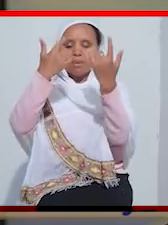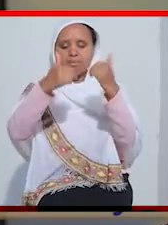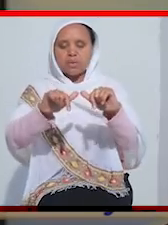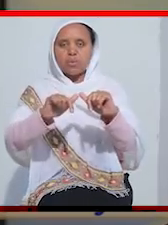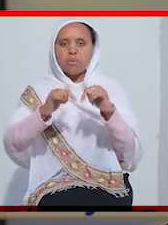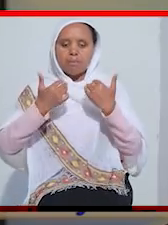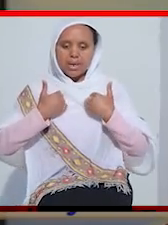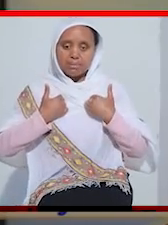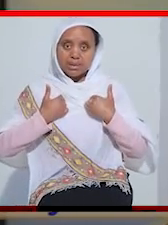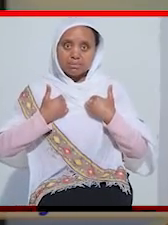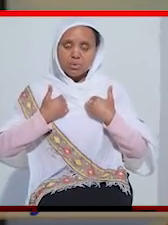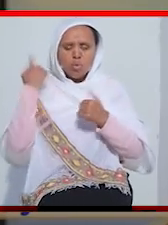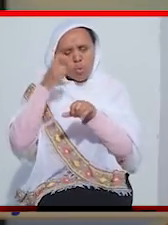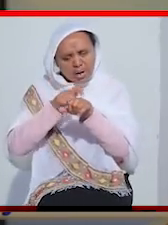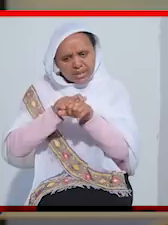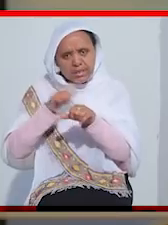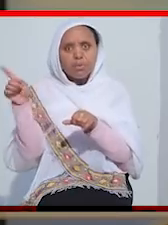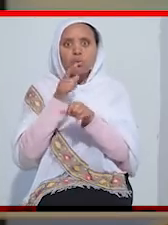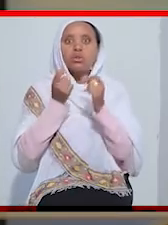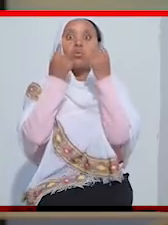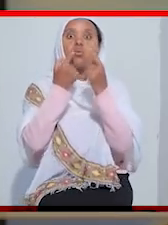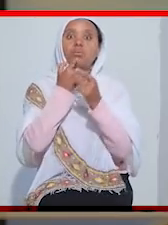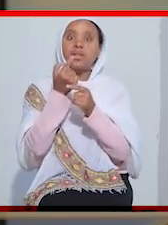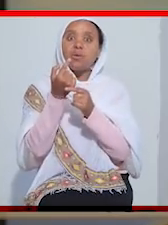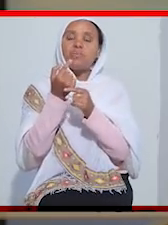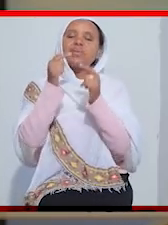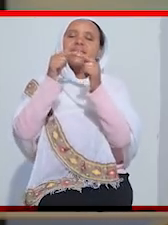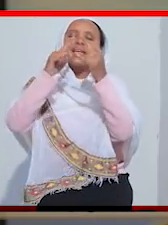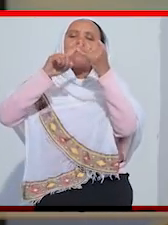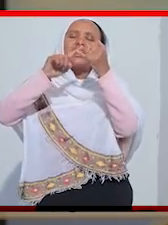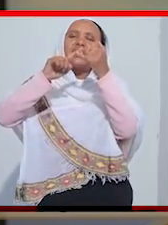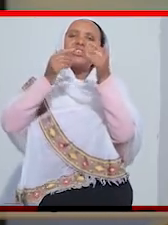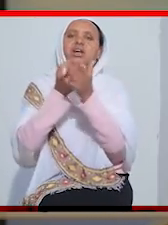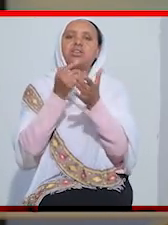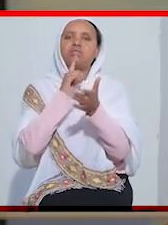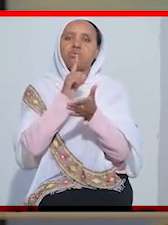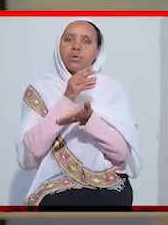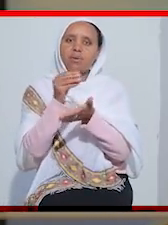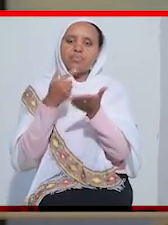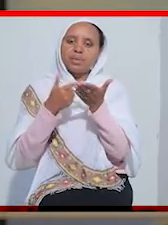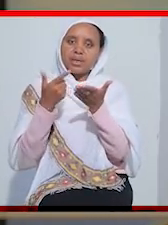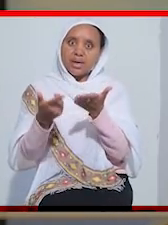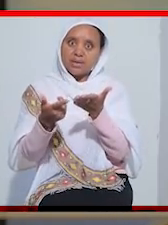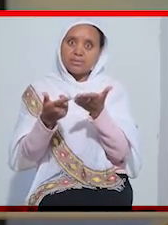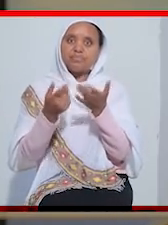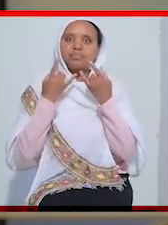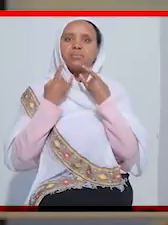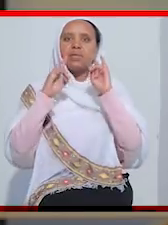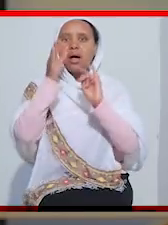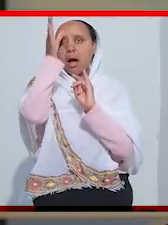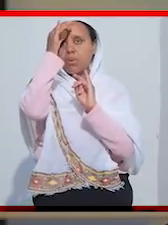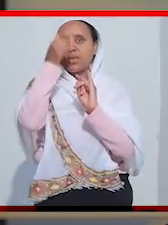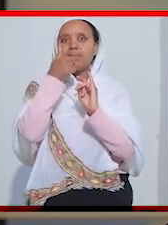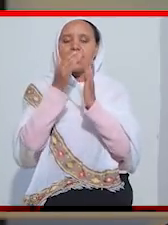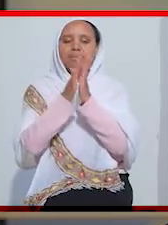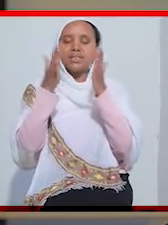ባለፈውም በሚመጣውም ባለንበትም ሁልጊዜም ቢሆን ትጉ የምትለው እስከ መጨረሻ ድረስ ነው እና ይህንን